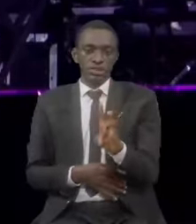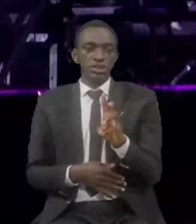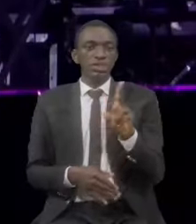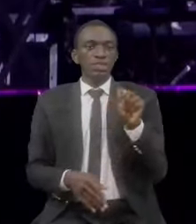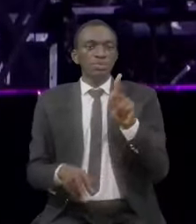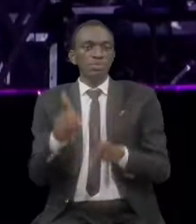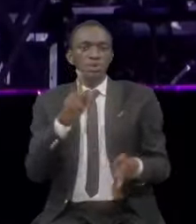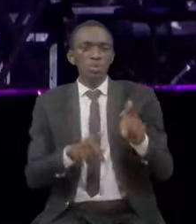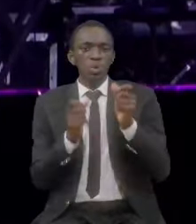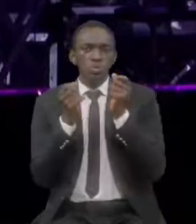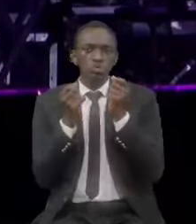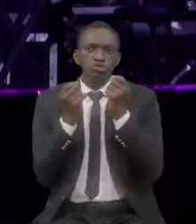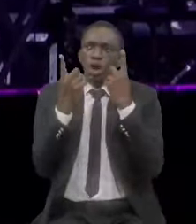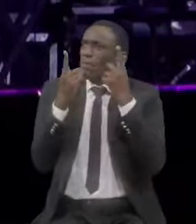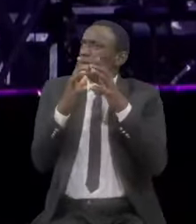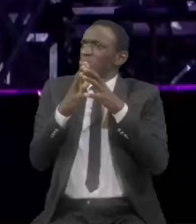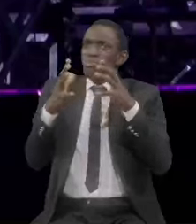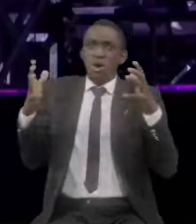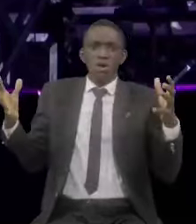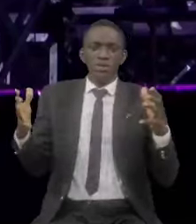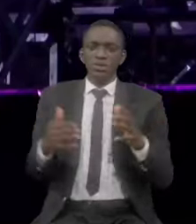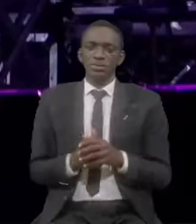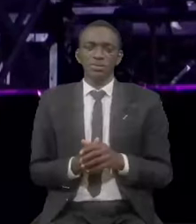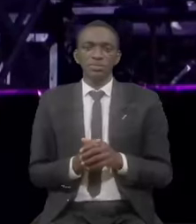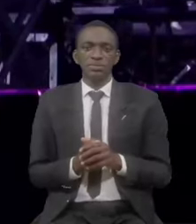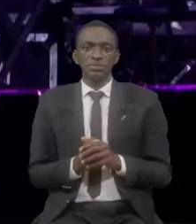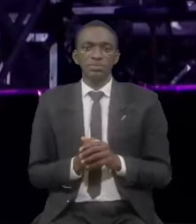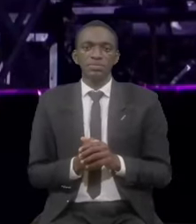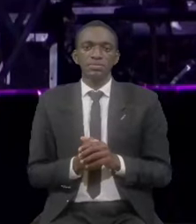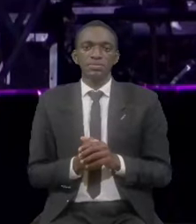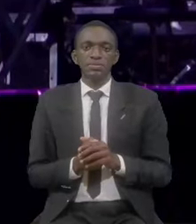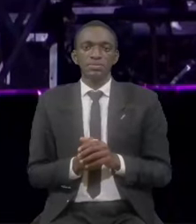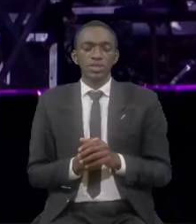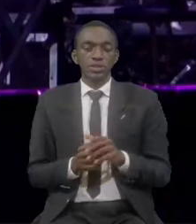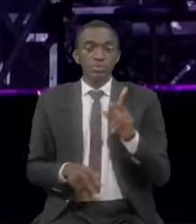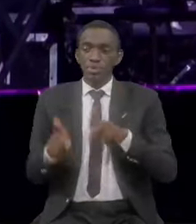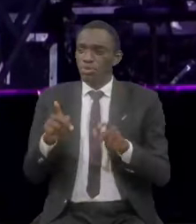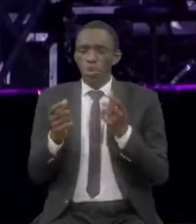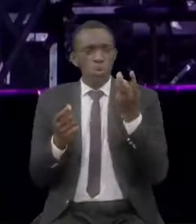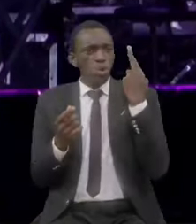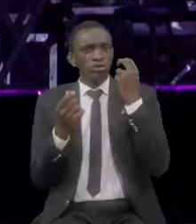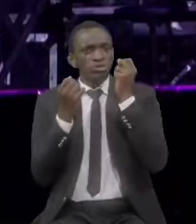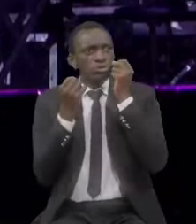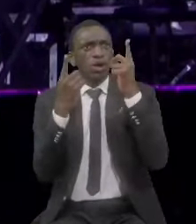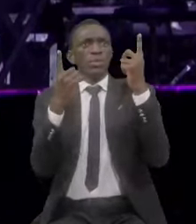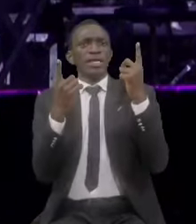Les disciples furent encore plus étonnés. Ils étaient surpris.